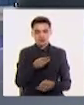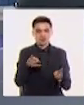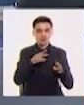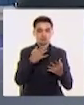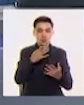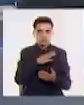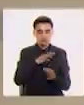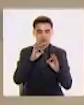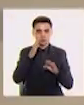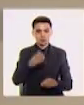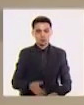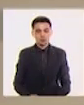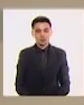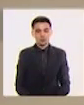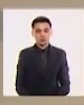баяндамақ.